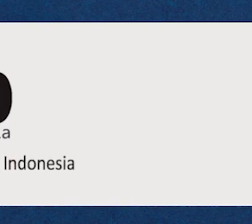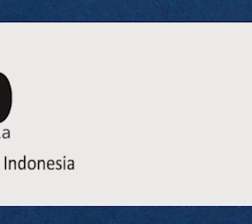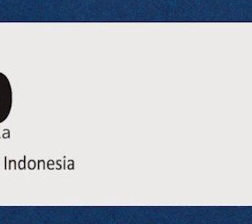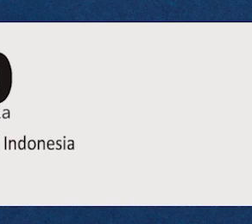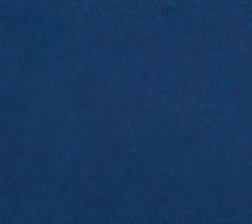y